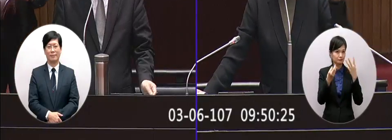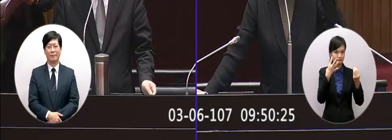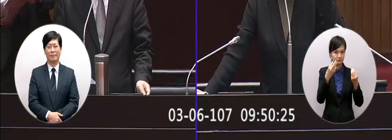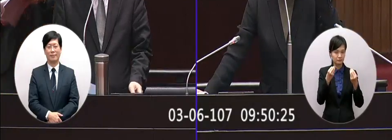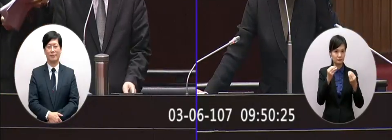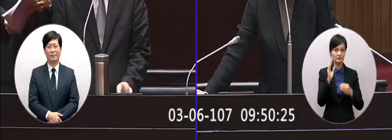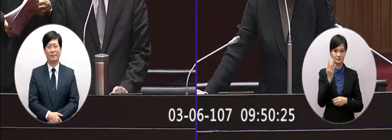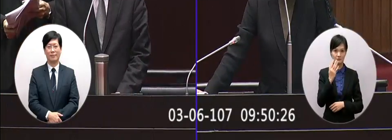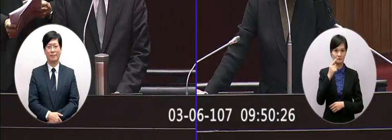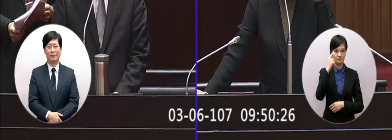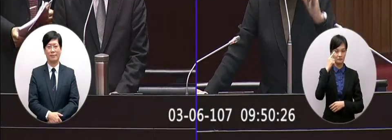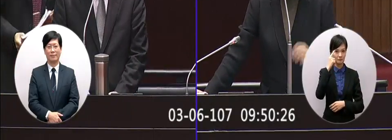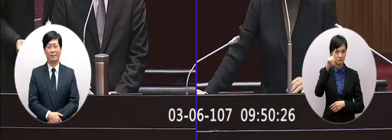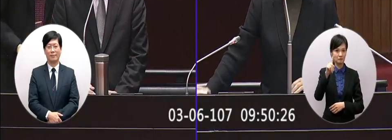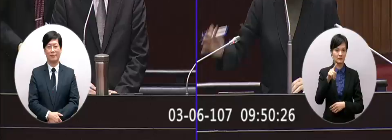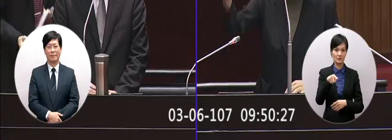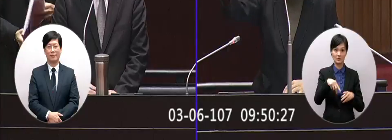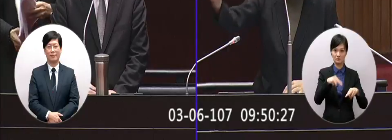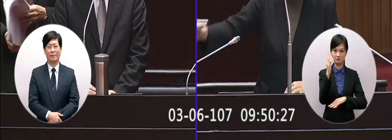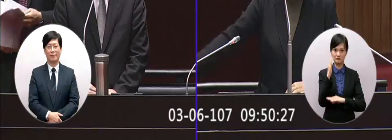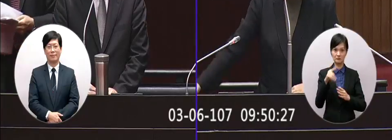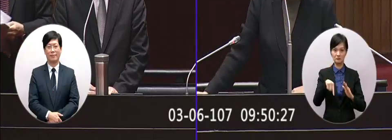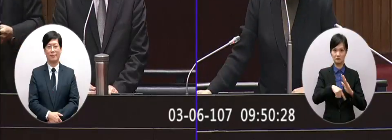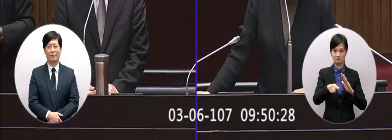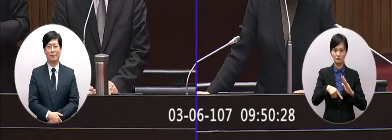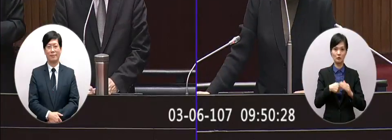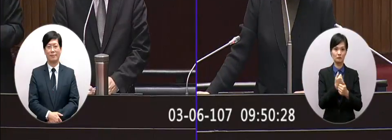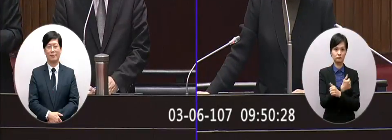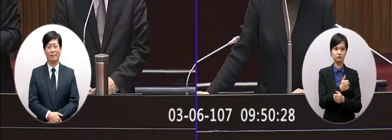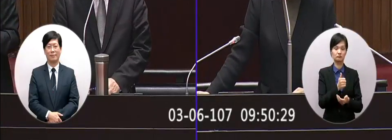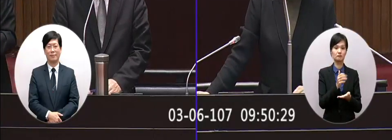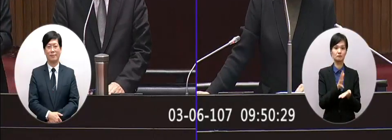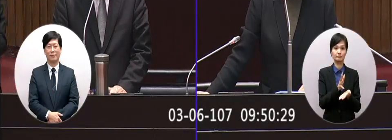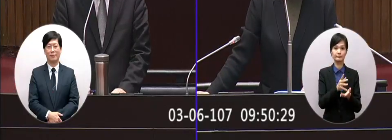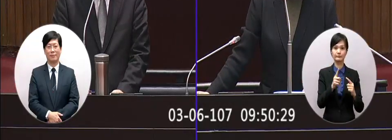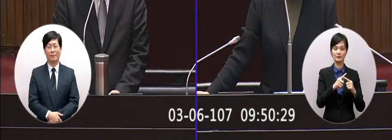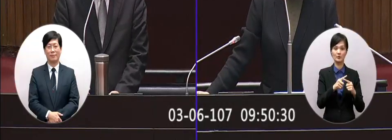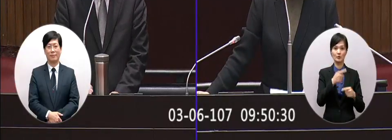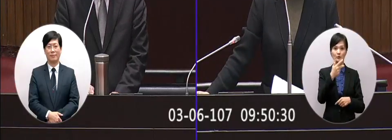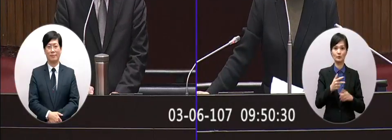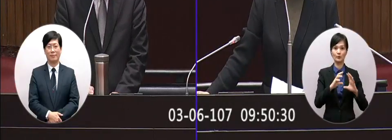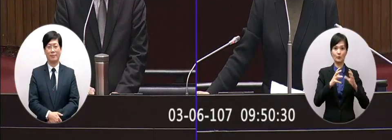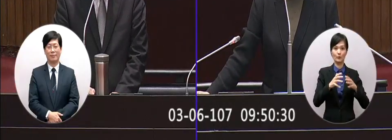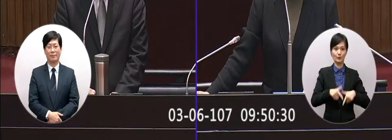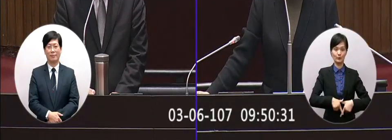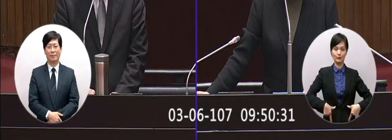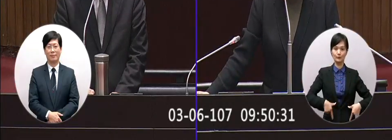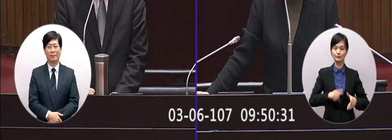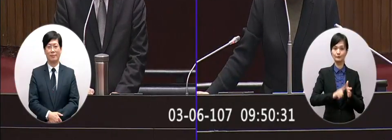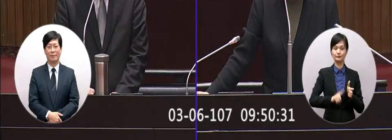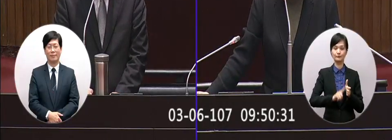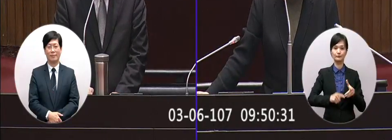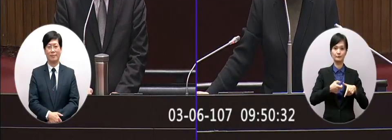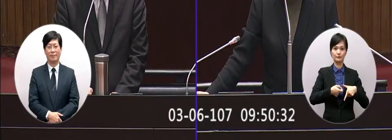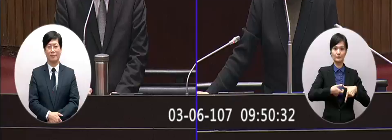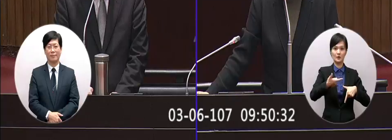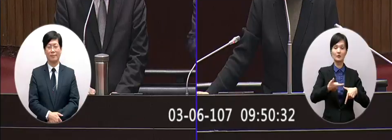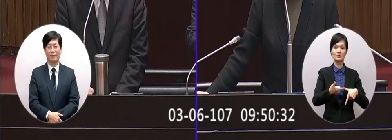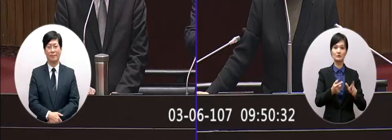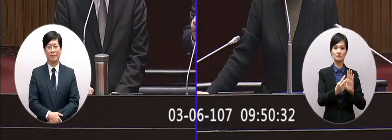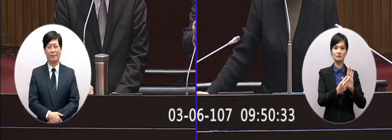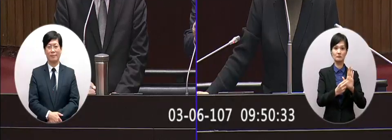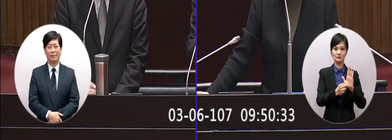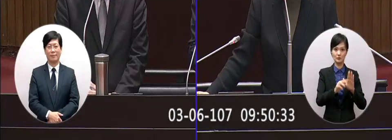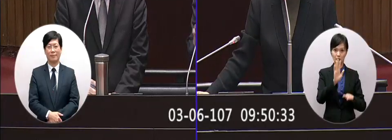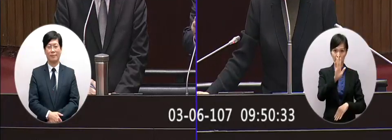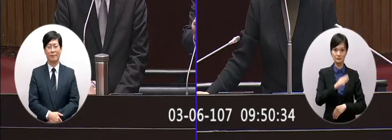过隔天呢，您的行政院的发言人也坐在现场，徐国勇，他简单的公开答复。接着呢，本席在外交委